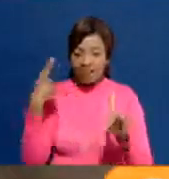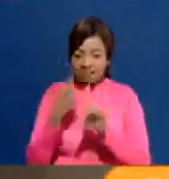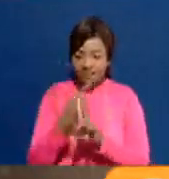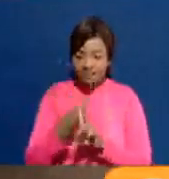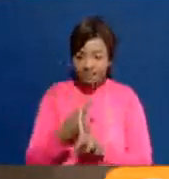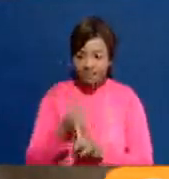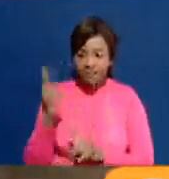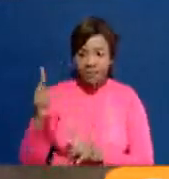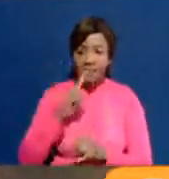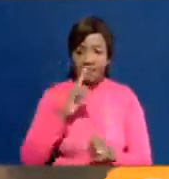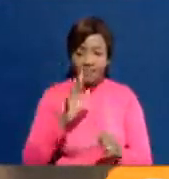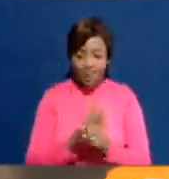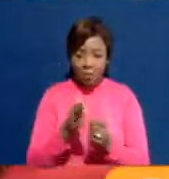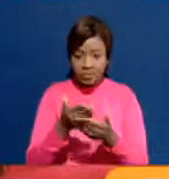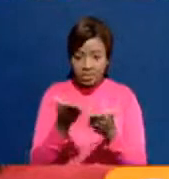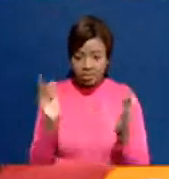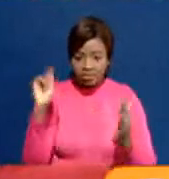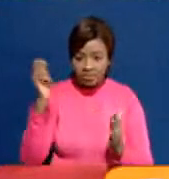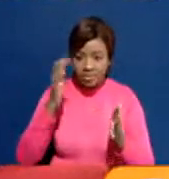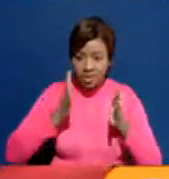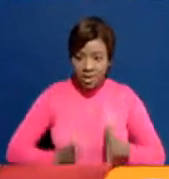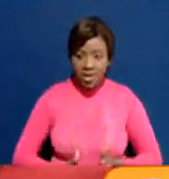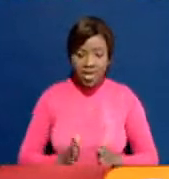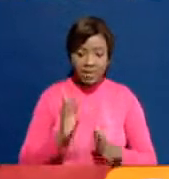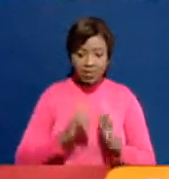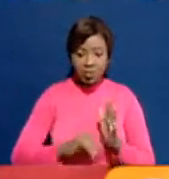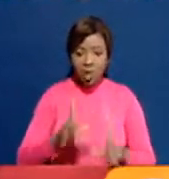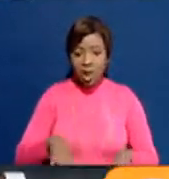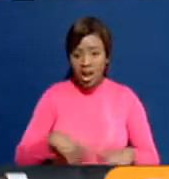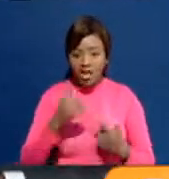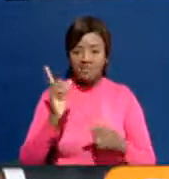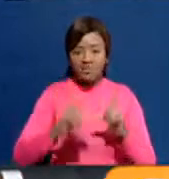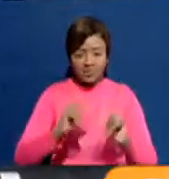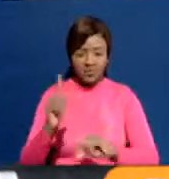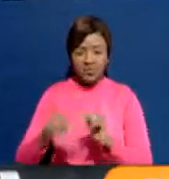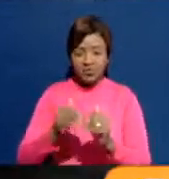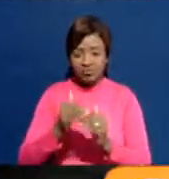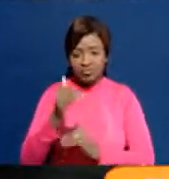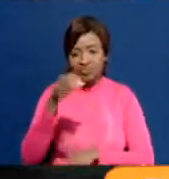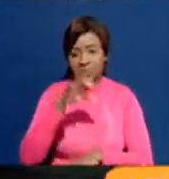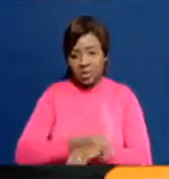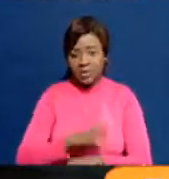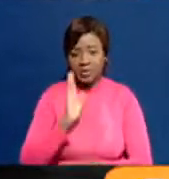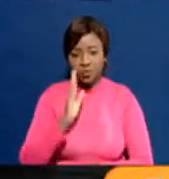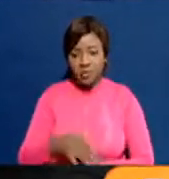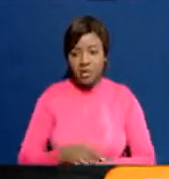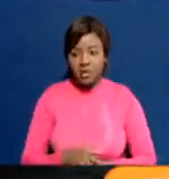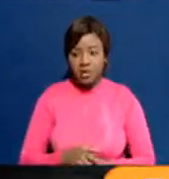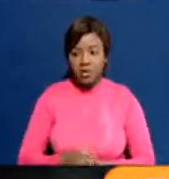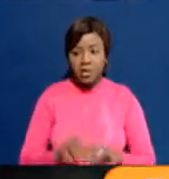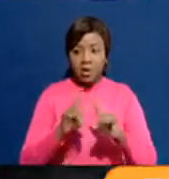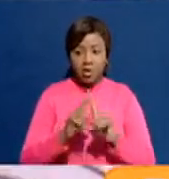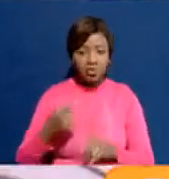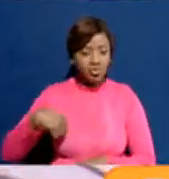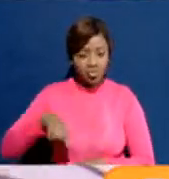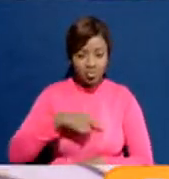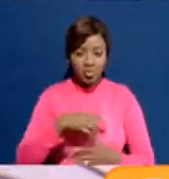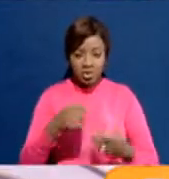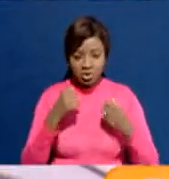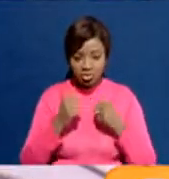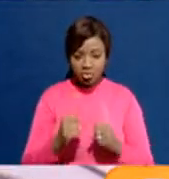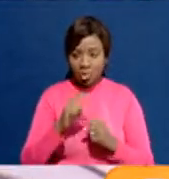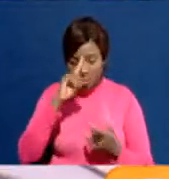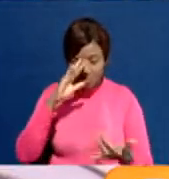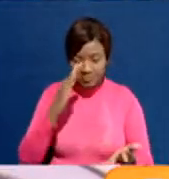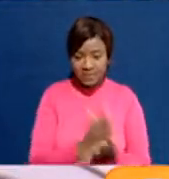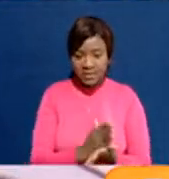Rais akiwahakikishia Wakenya kuwa gharama ya maisha itateremka zaidi katika wiki zijazo. We are very confident that we will